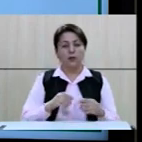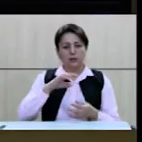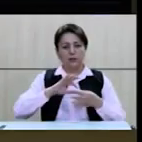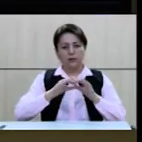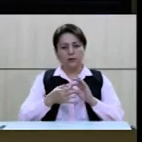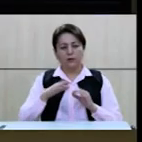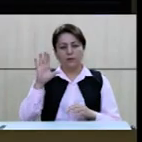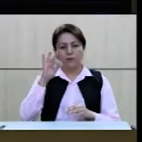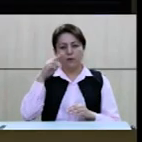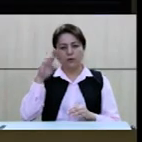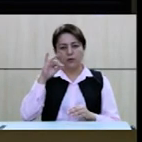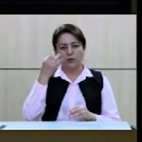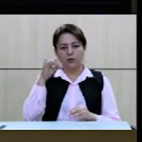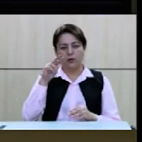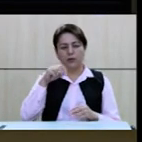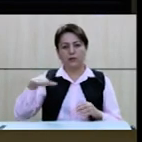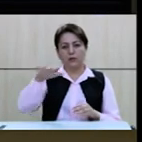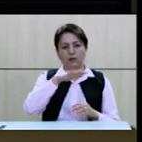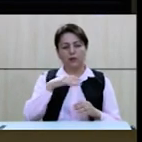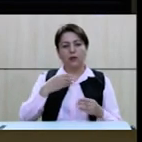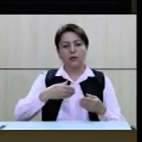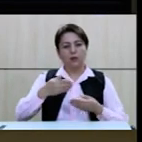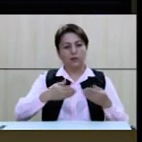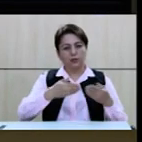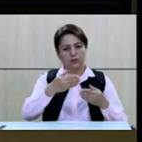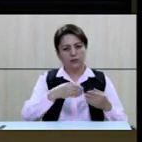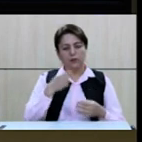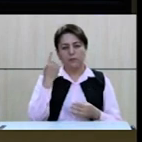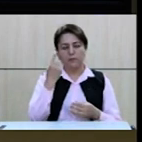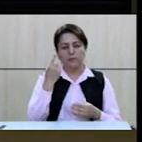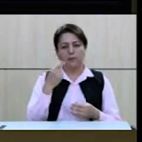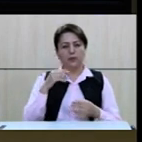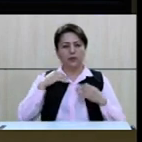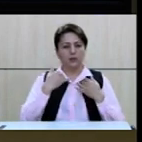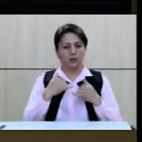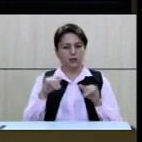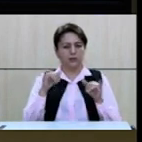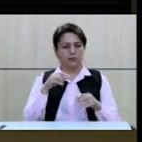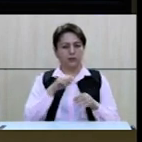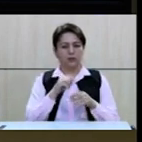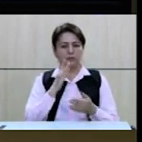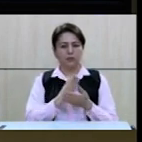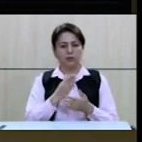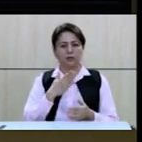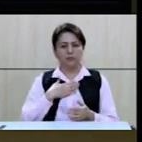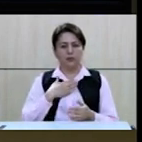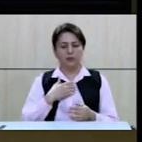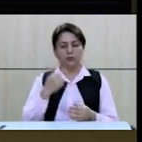gapimiz. Vodiylarni yayov kezganda bir ajib his bor edi menda. 3-chi